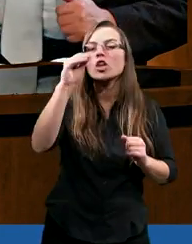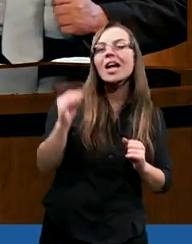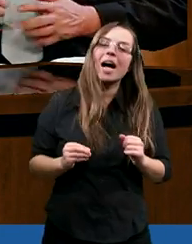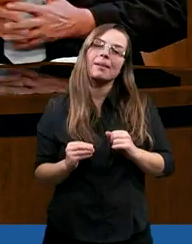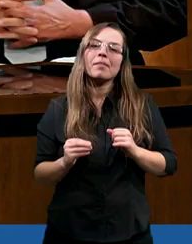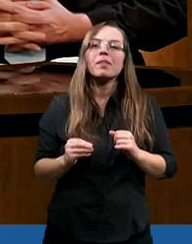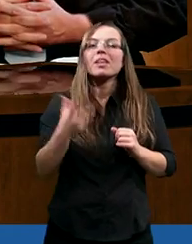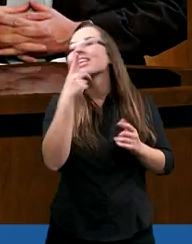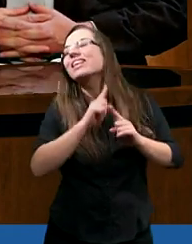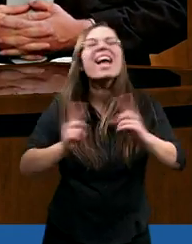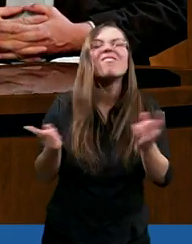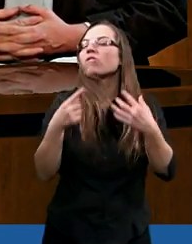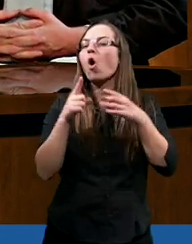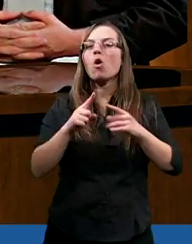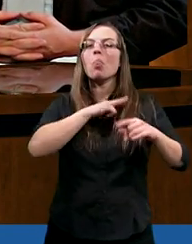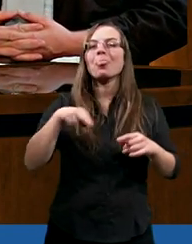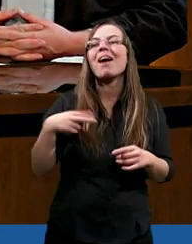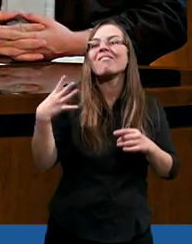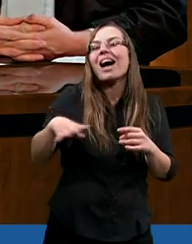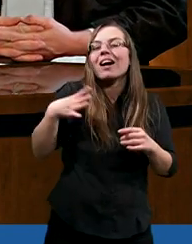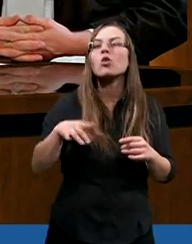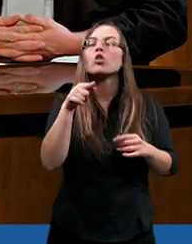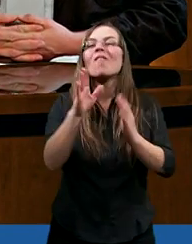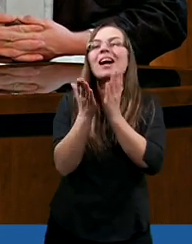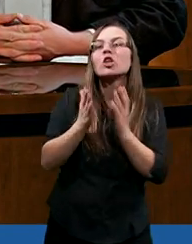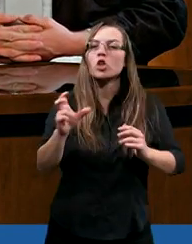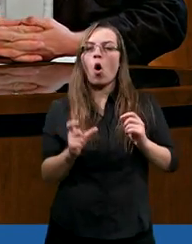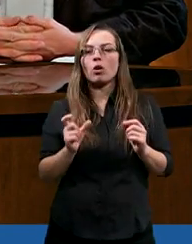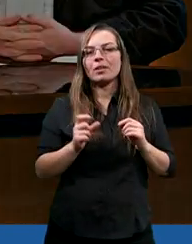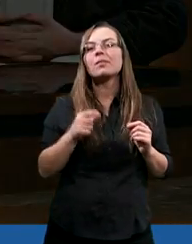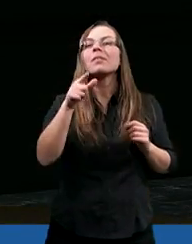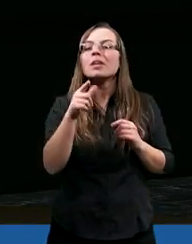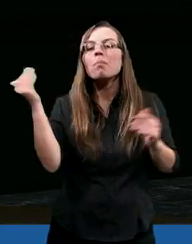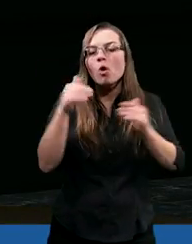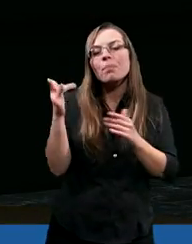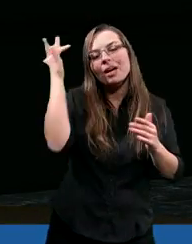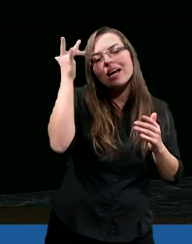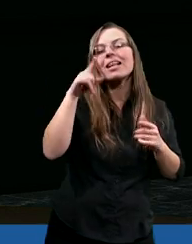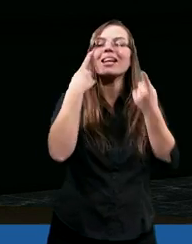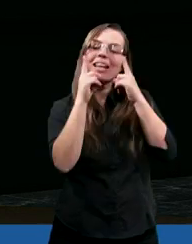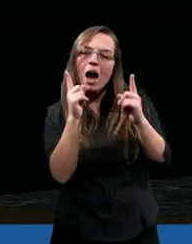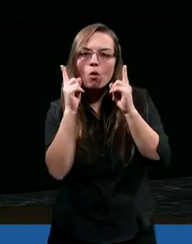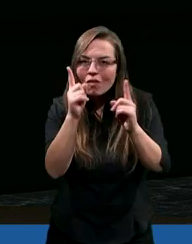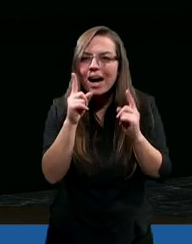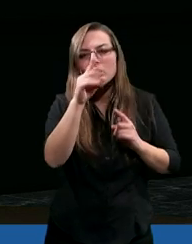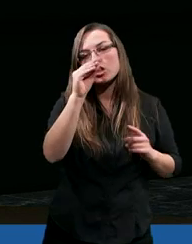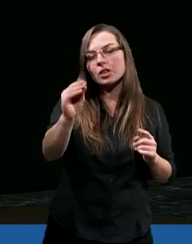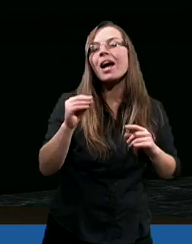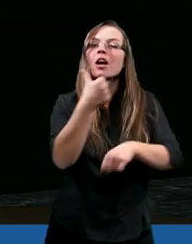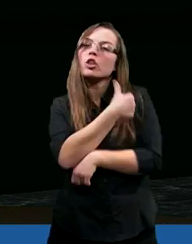nie wolno nam wartościować ksiąg. Generalnie możemy zauważyć, że